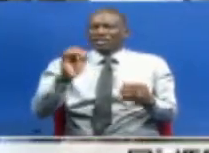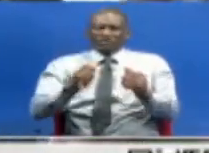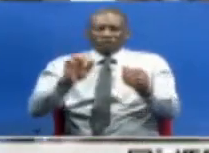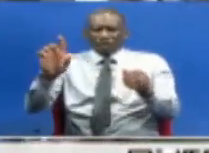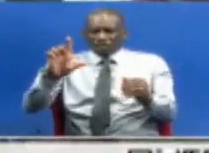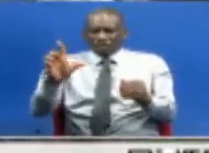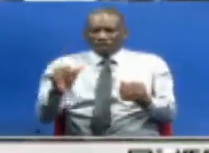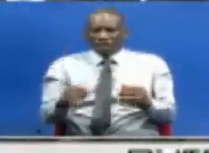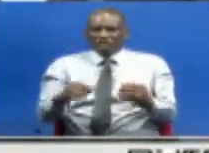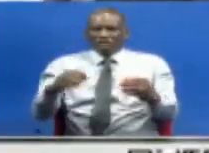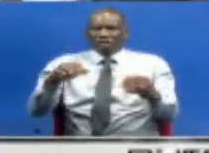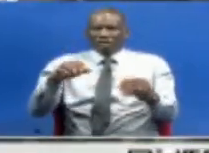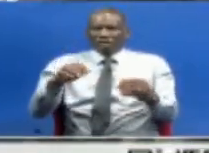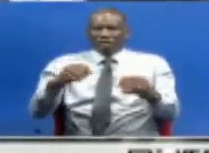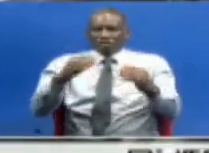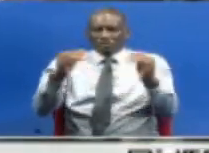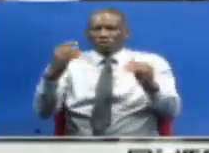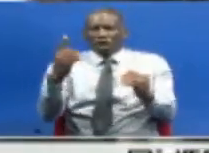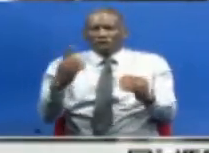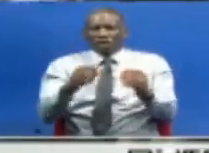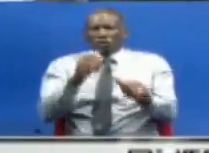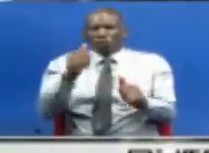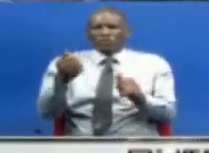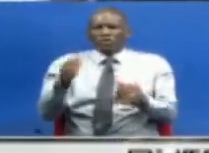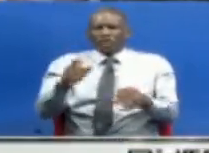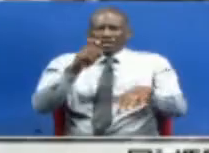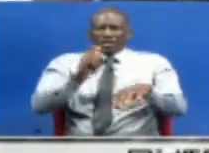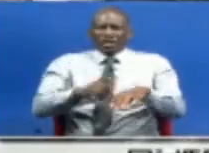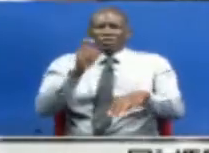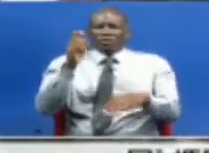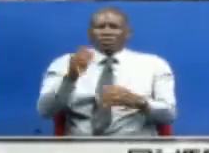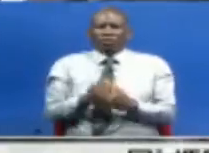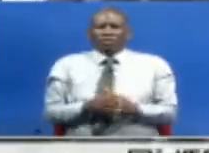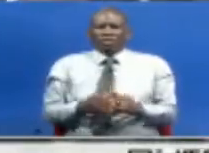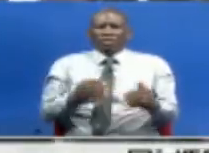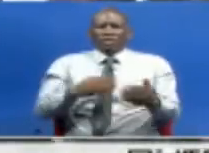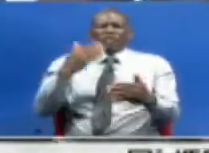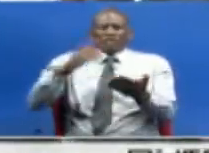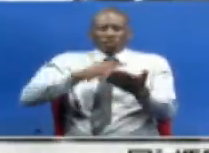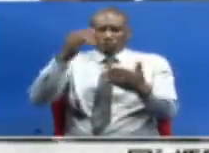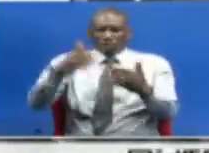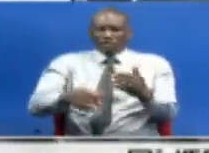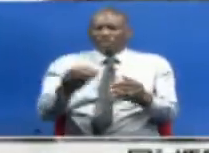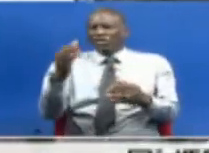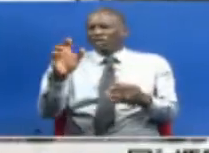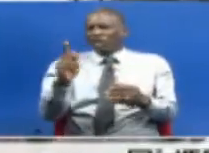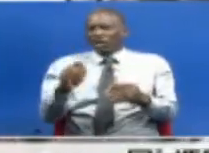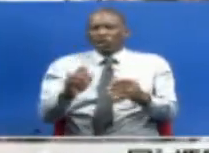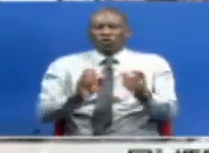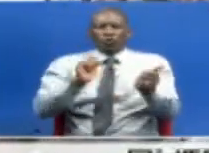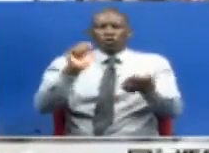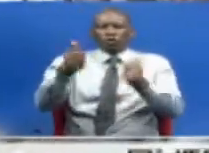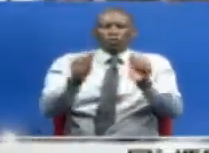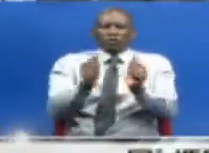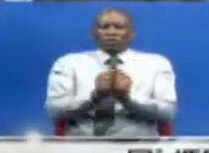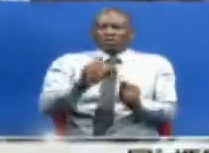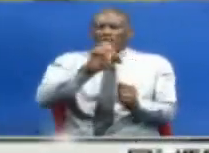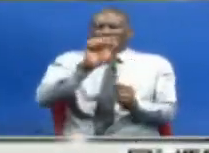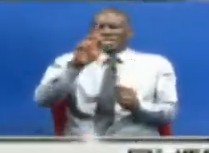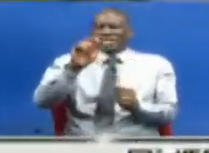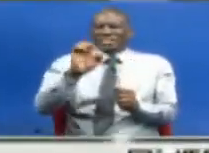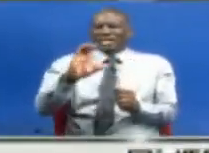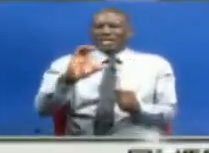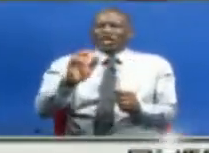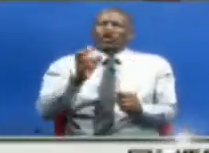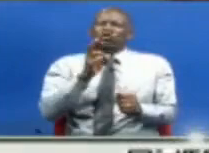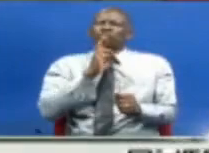Div 1 iliyosakata uwanja Moi kaunti ya Embu. Weekend ijayo 3K itasafiri kukutana na Zitek huko Ruiru,